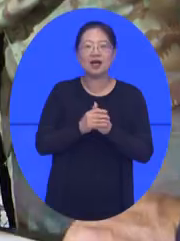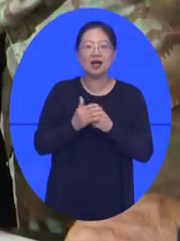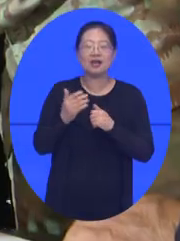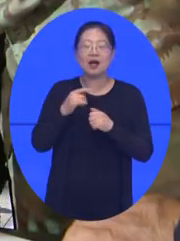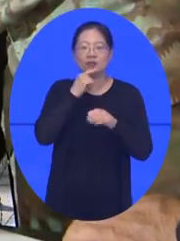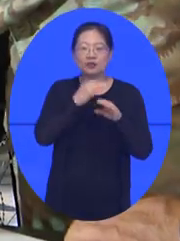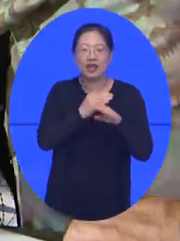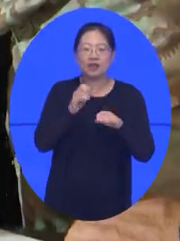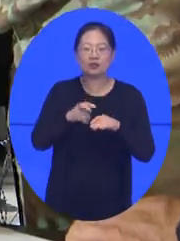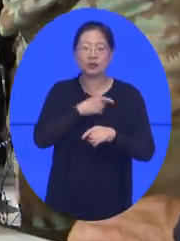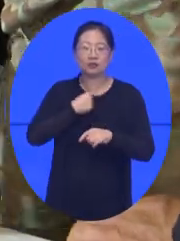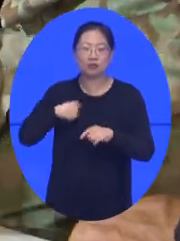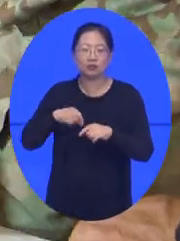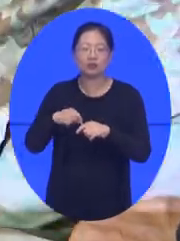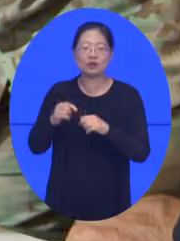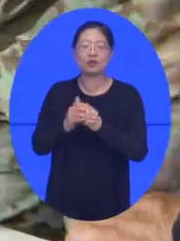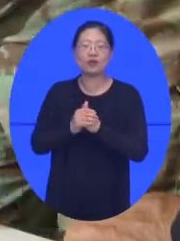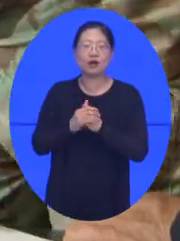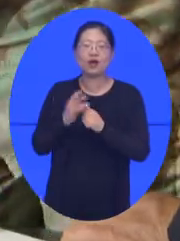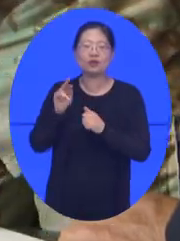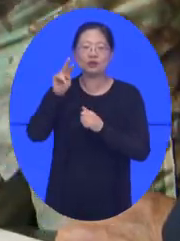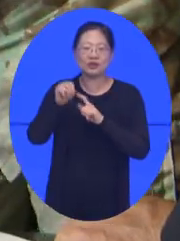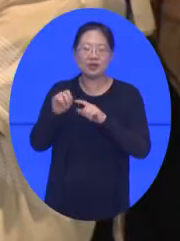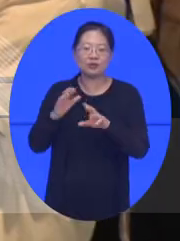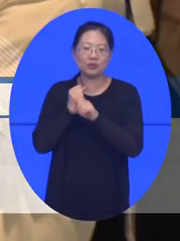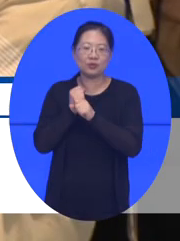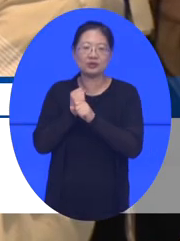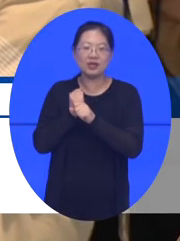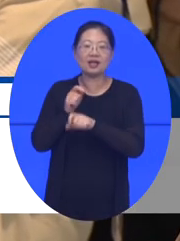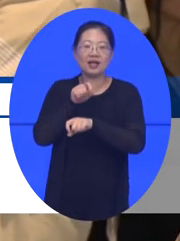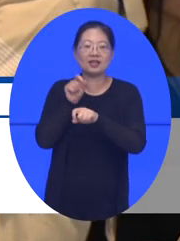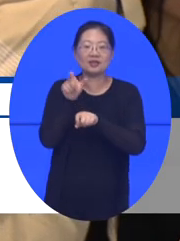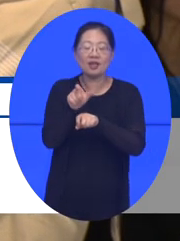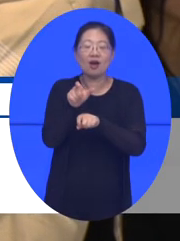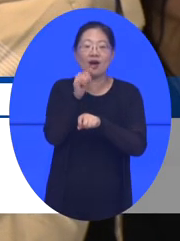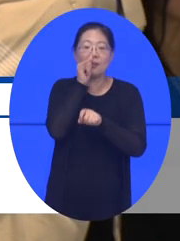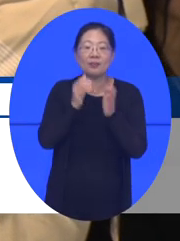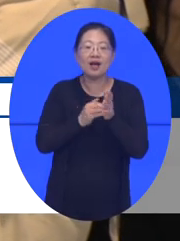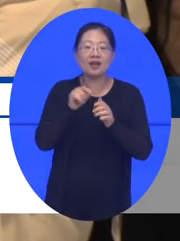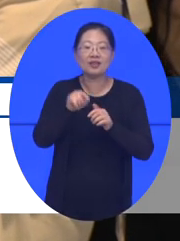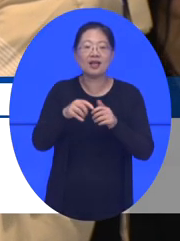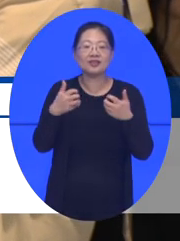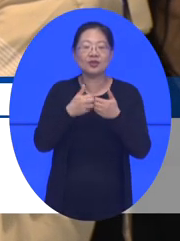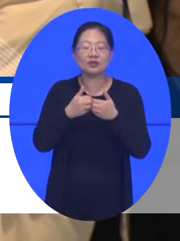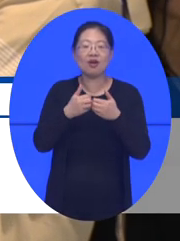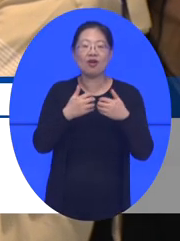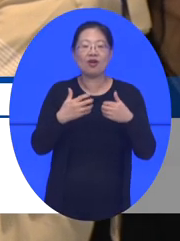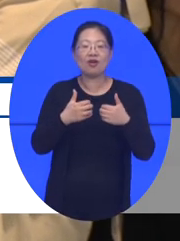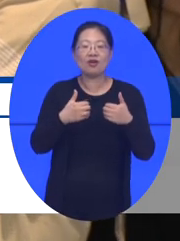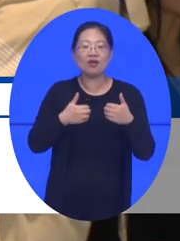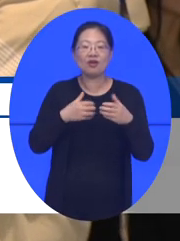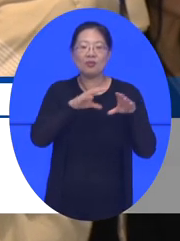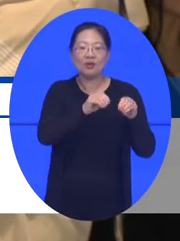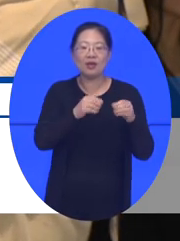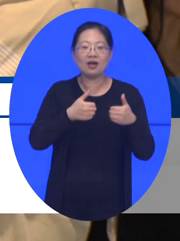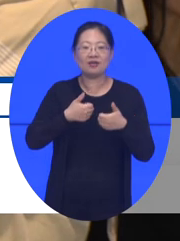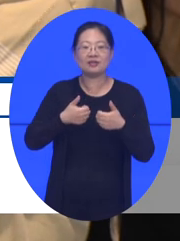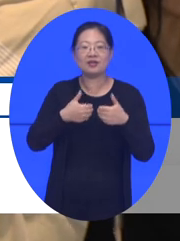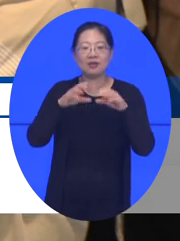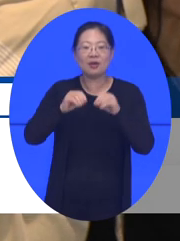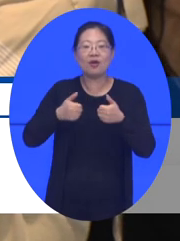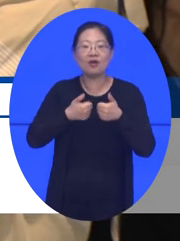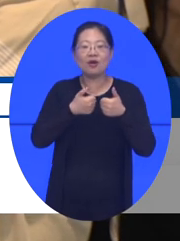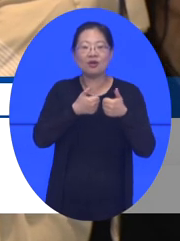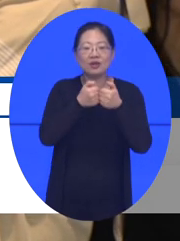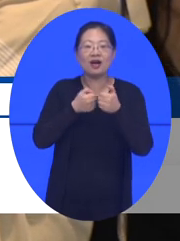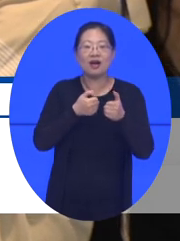중국인민지원군, 유엔군 총사령관의 서명이 들어가 있습니다. I think it's a sign also to show the